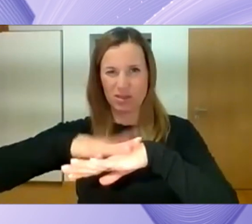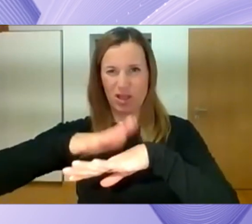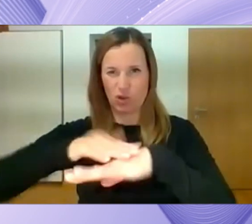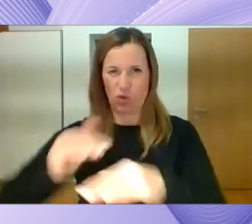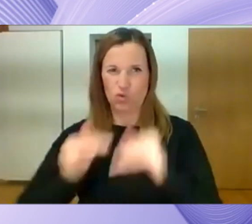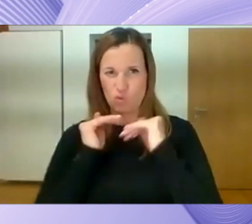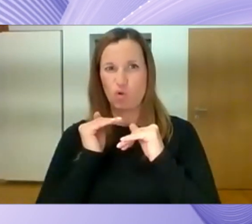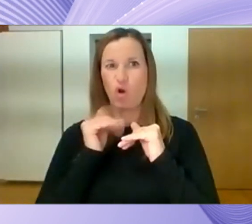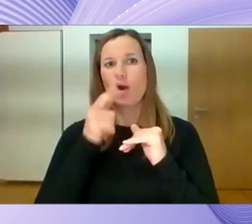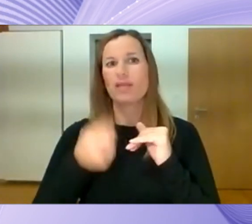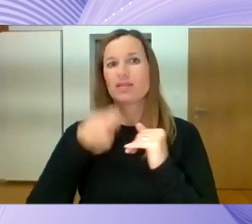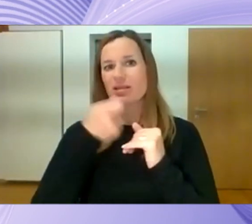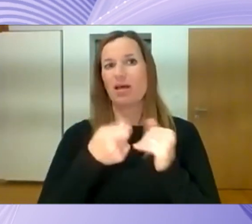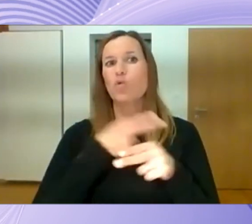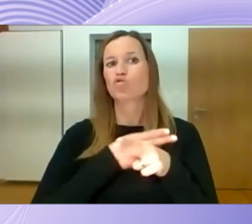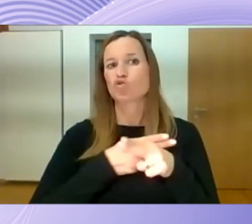rjuho.